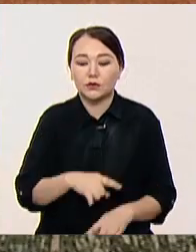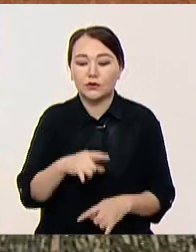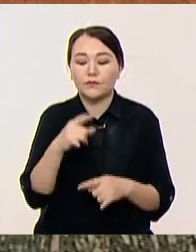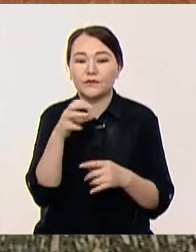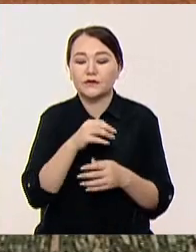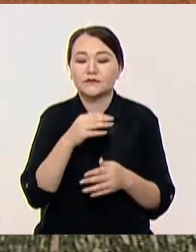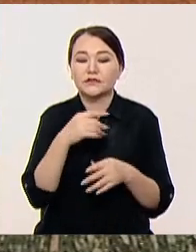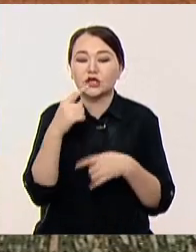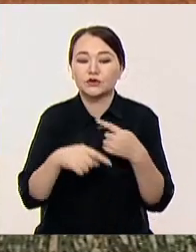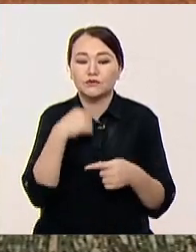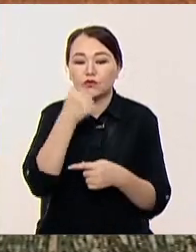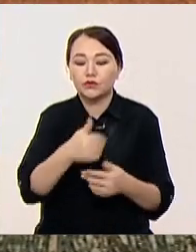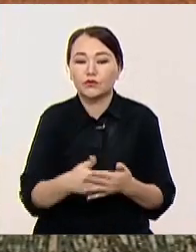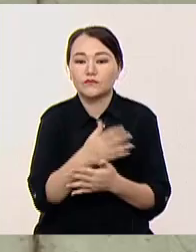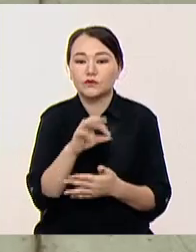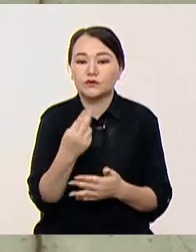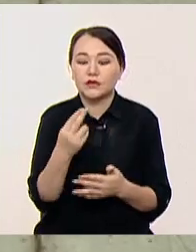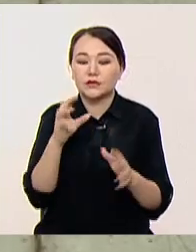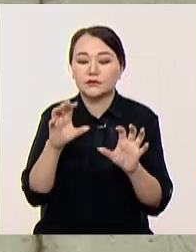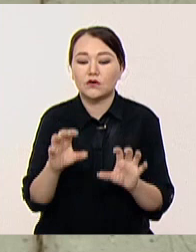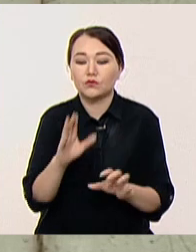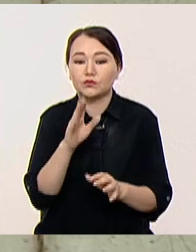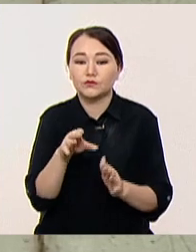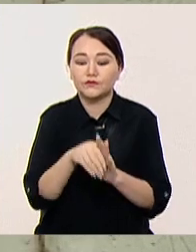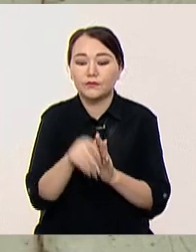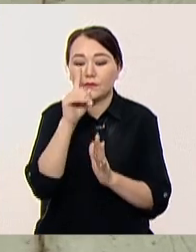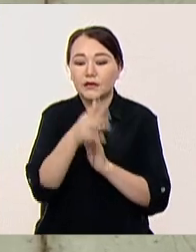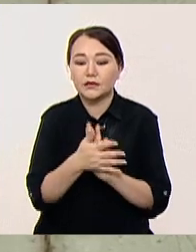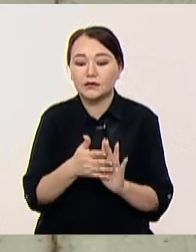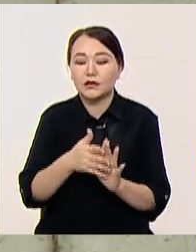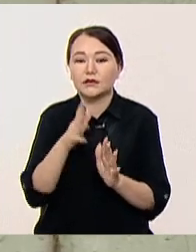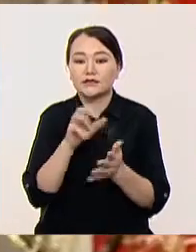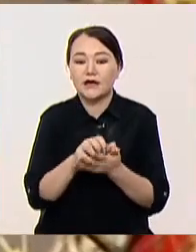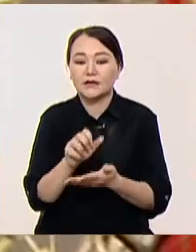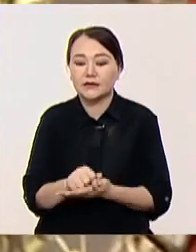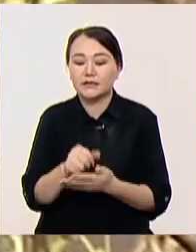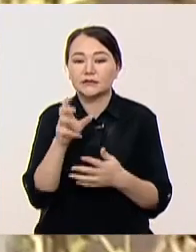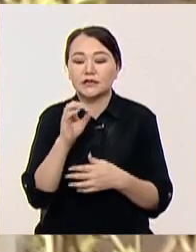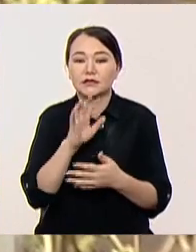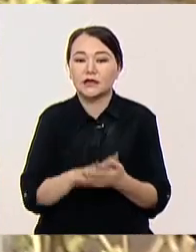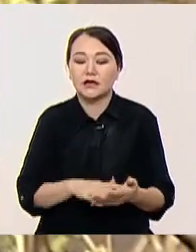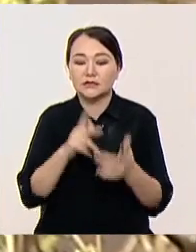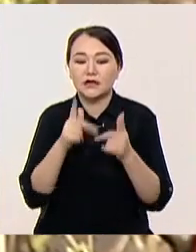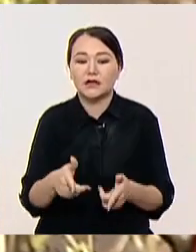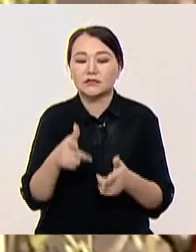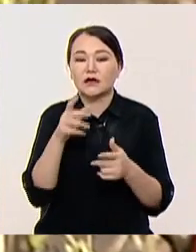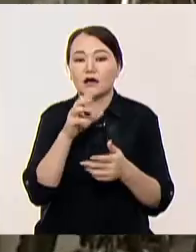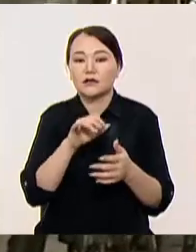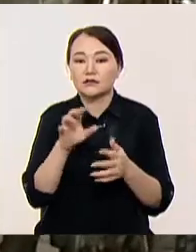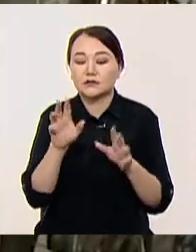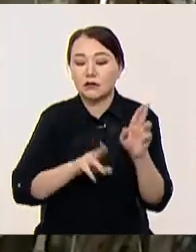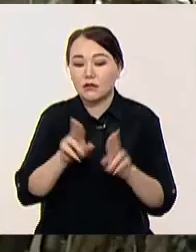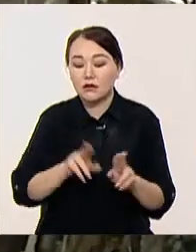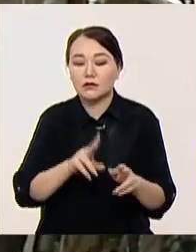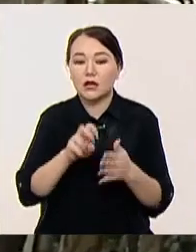со следующего года в новый социальный кодекс будет введено понятие «платформенная занятость». Далее, согласно алгоритму, появятся и налоги